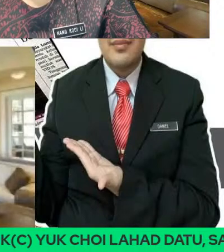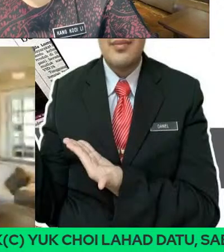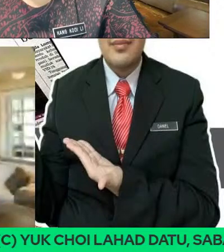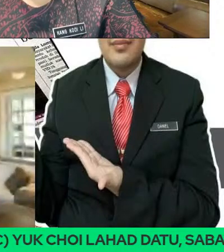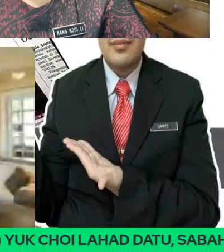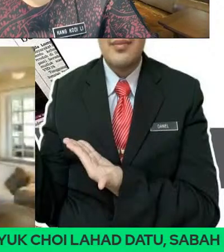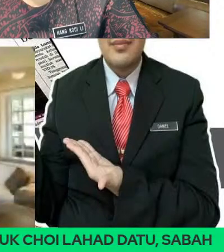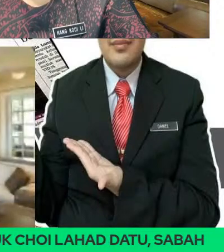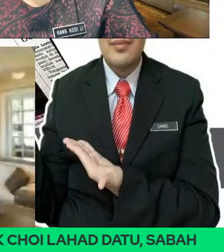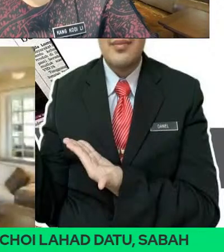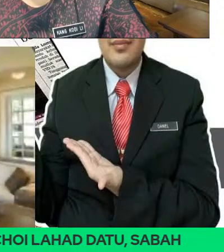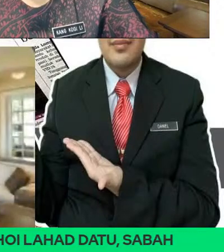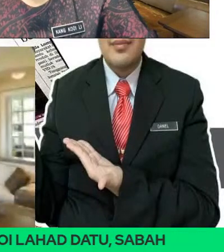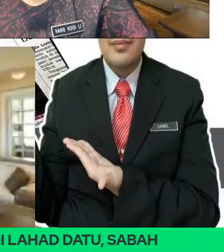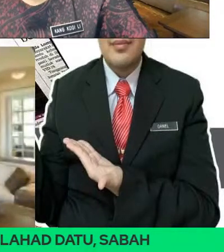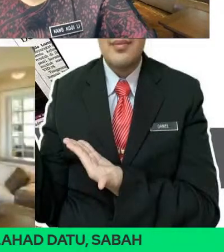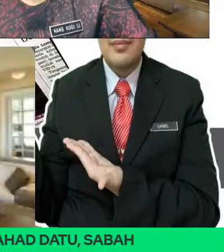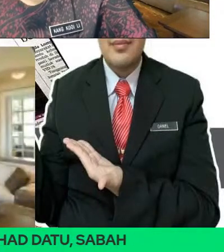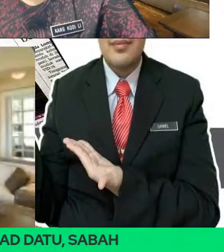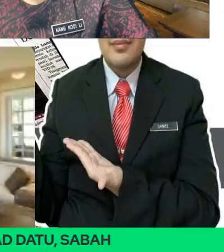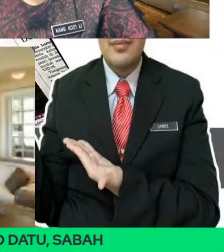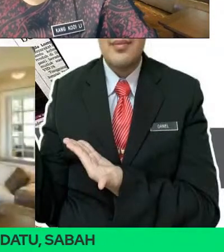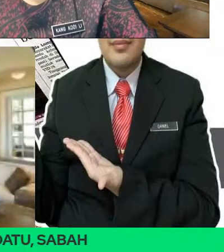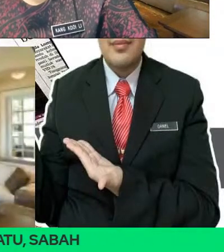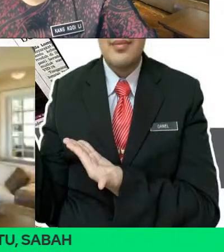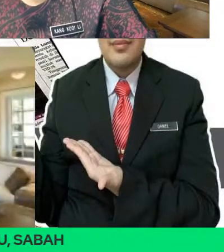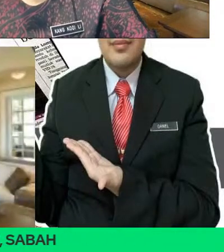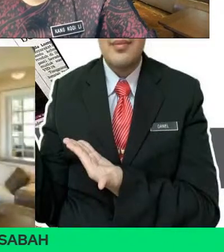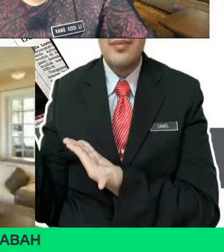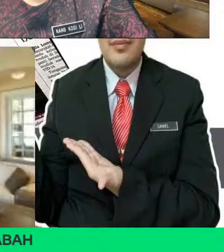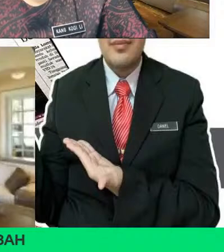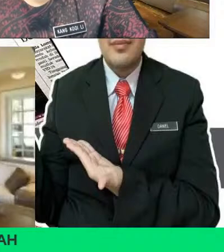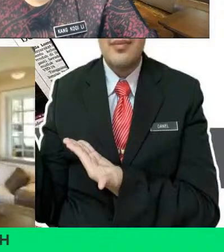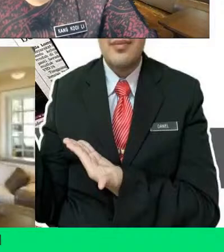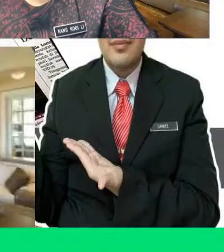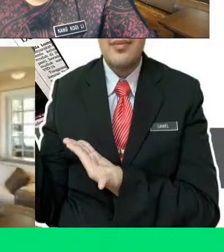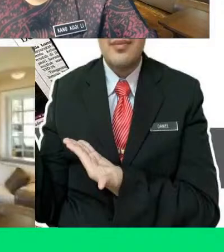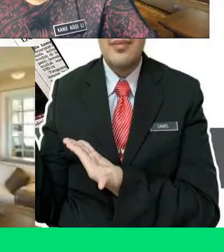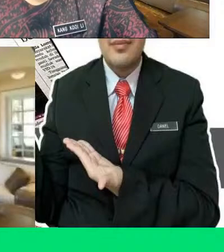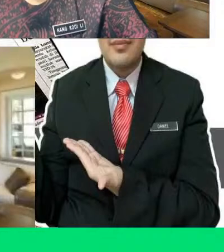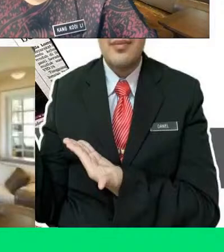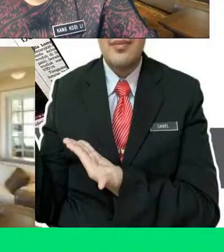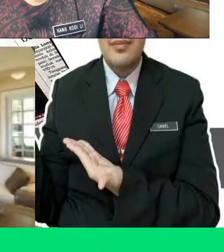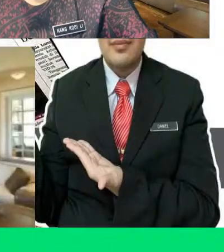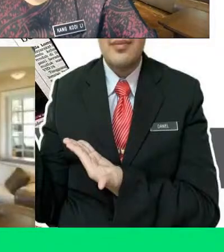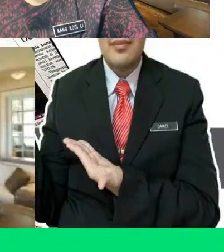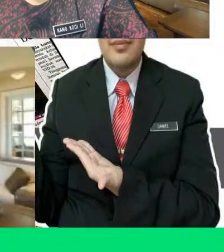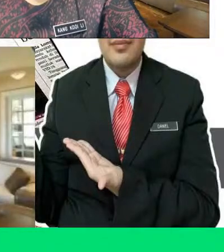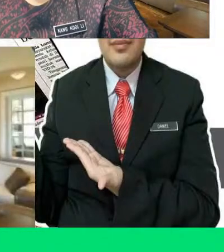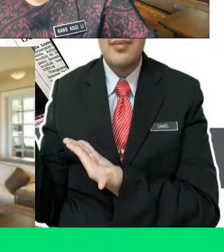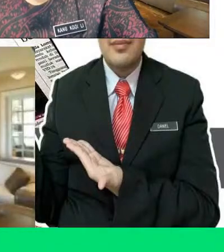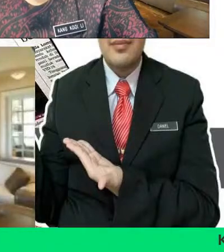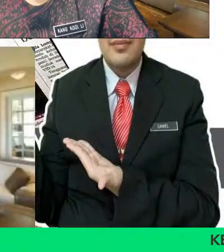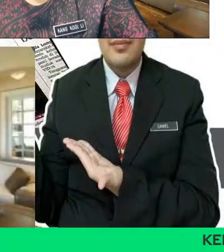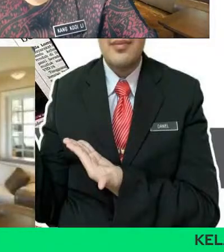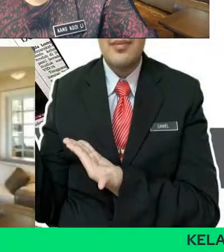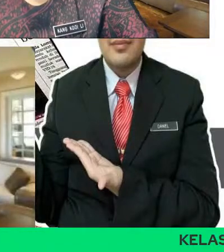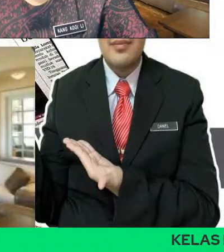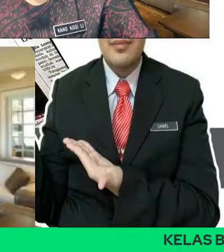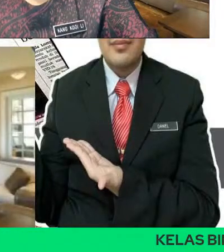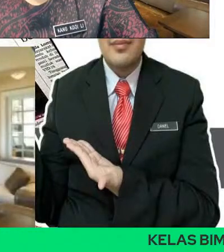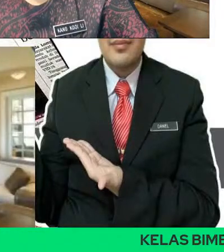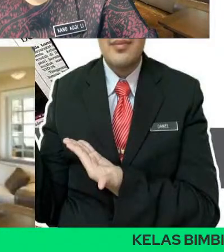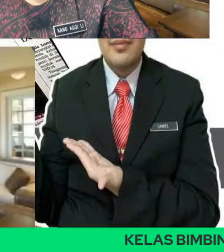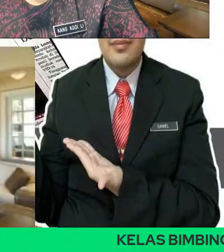berada di konti pada malam ini saya sendiri chegou Rosmawati binti Abdul Gani dari Escape pokok